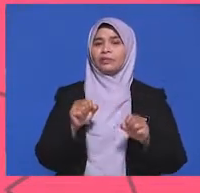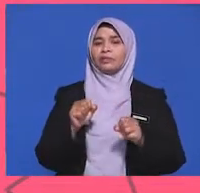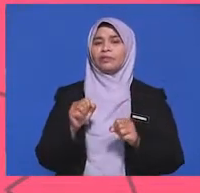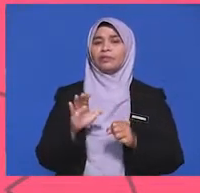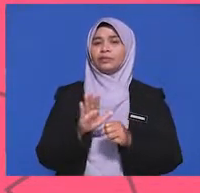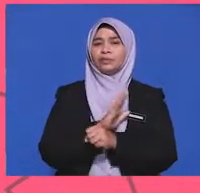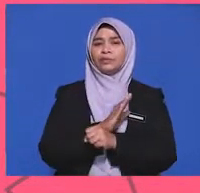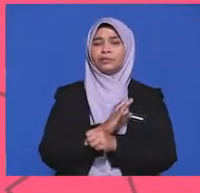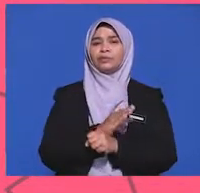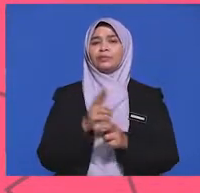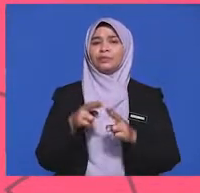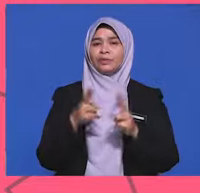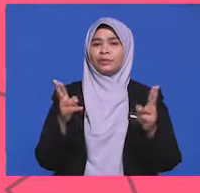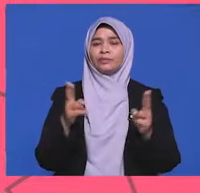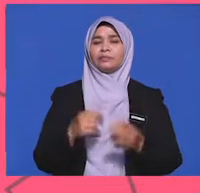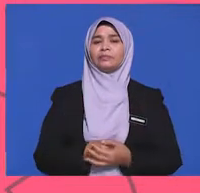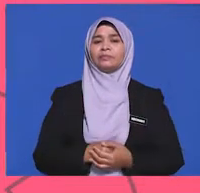dalam satu ruang.